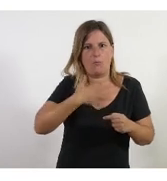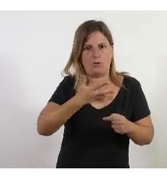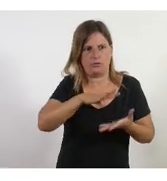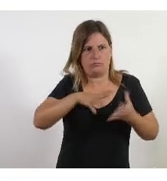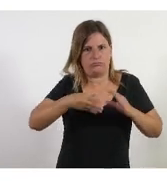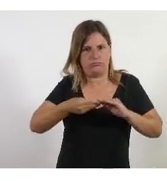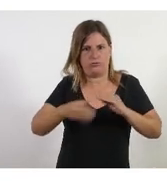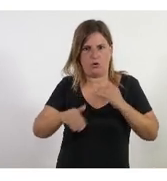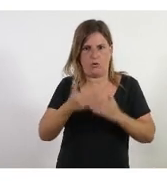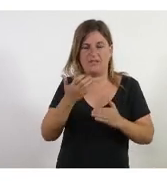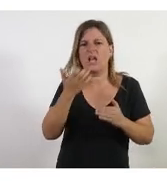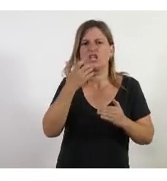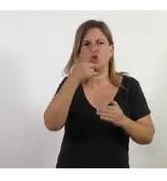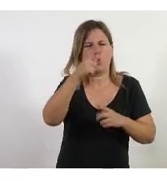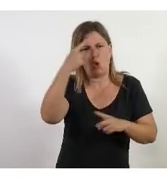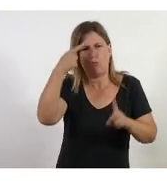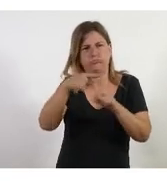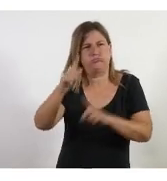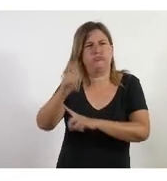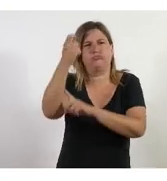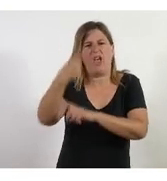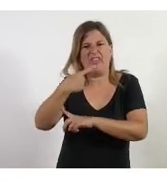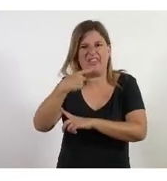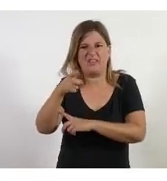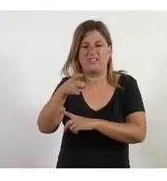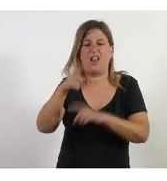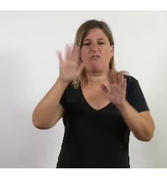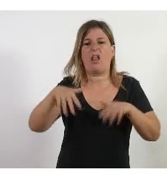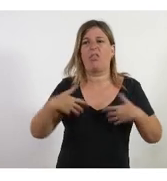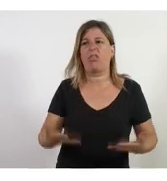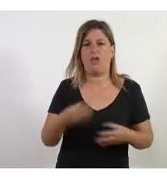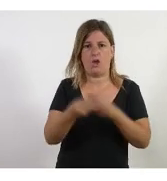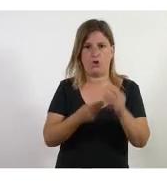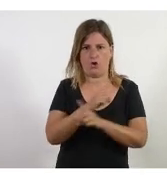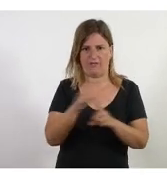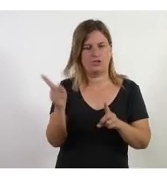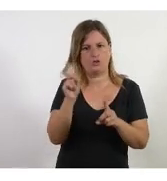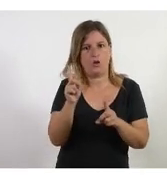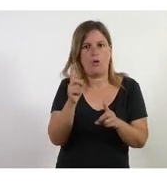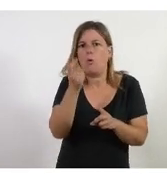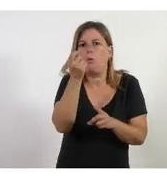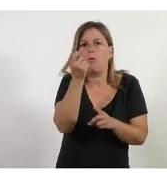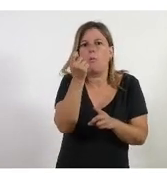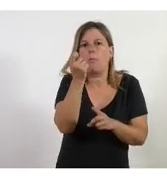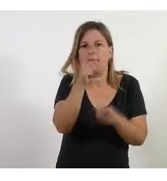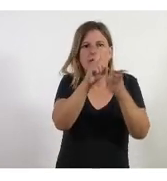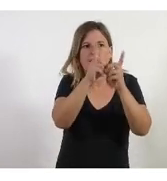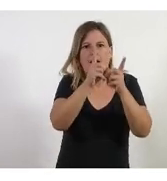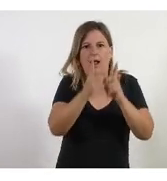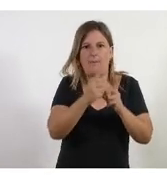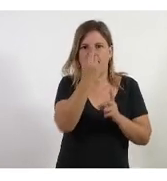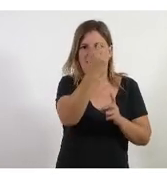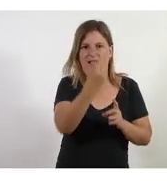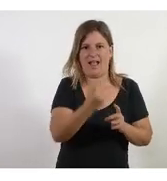molt enllà, si són massa grans, no ho faràs. I si no ho fas, et desanimaràs. I no, què pensarem? Llavors, el que necessito